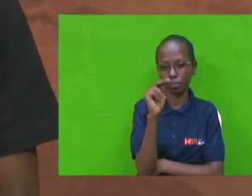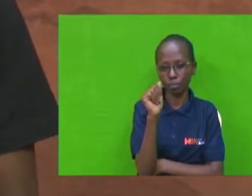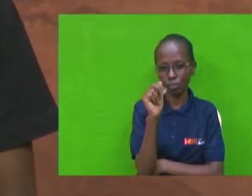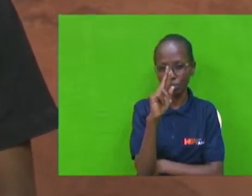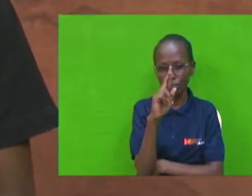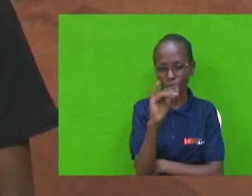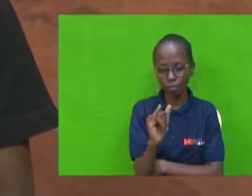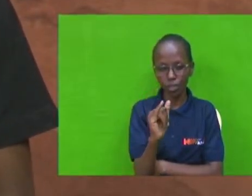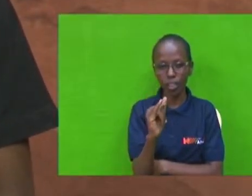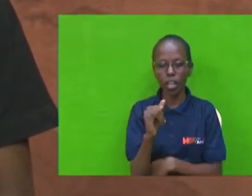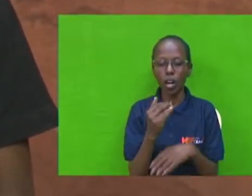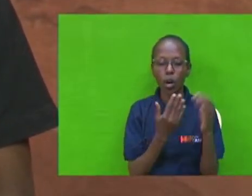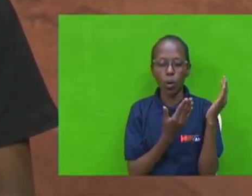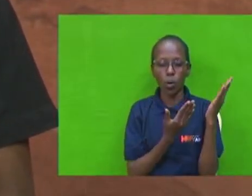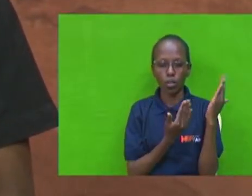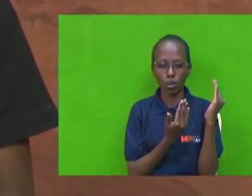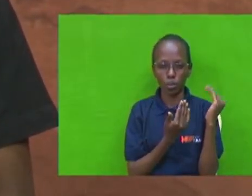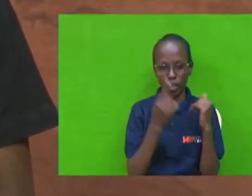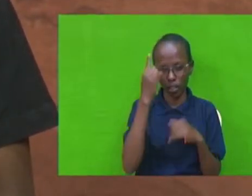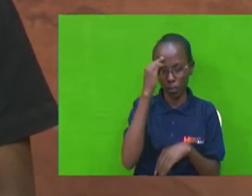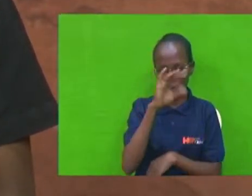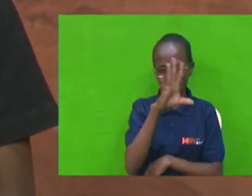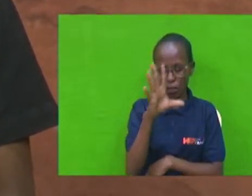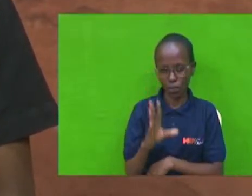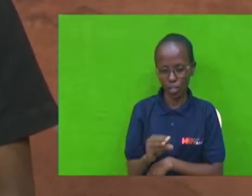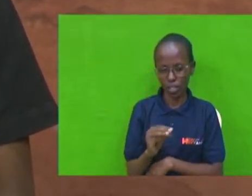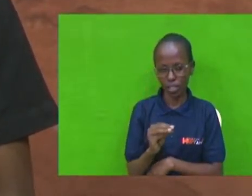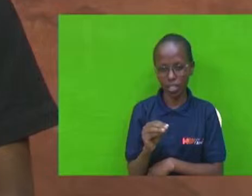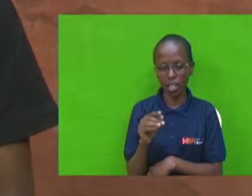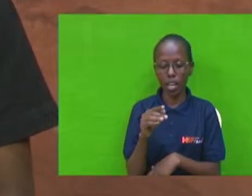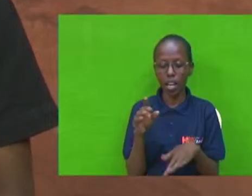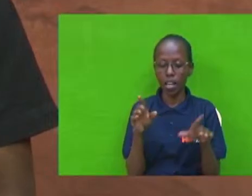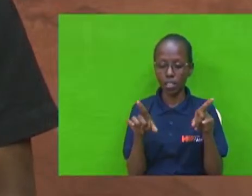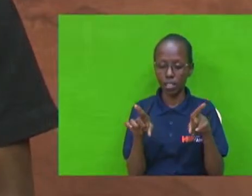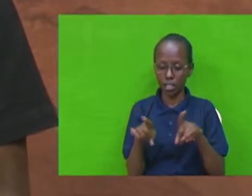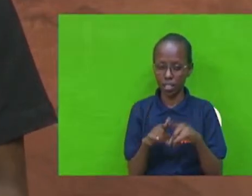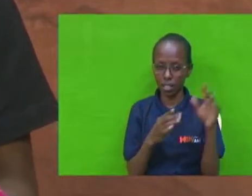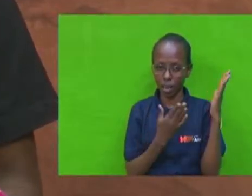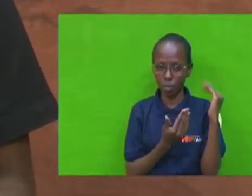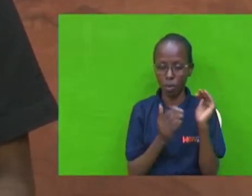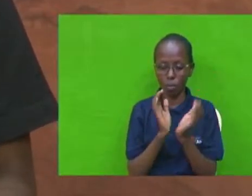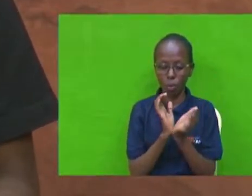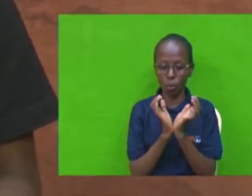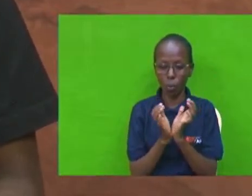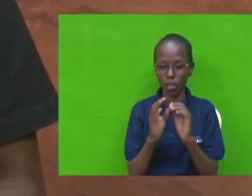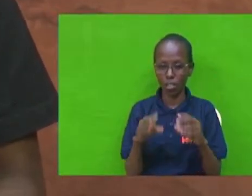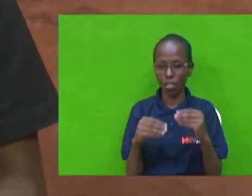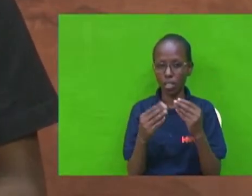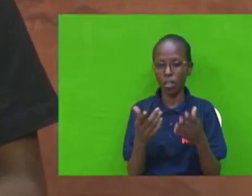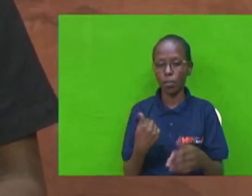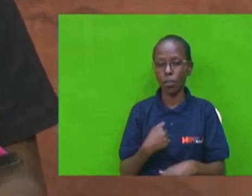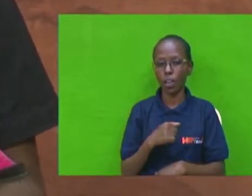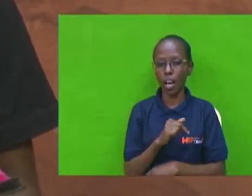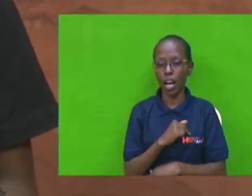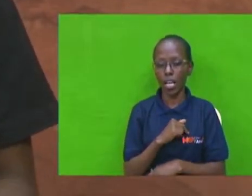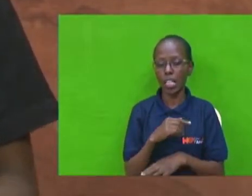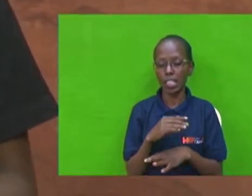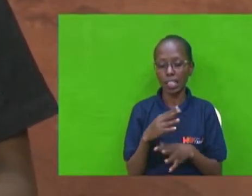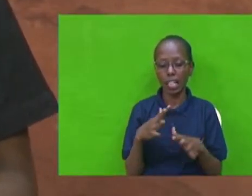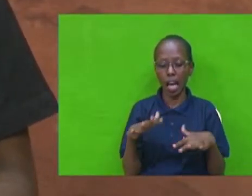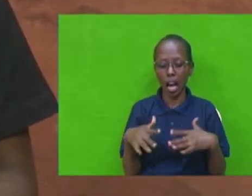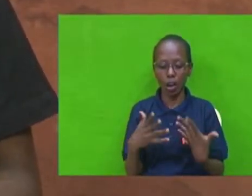lipo tumaini kwa ajili ya Afrika. Na katika tumaini, Paulo anatuletea habari ya